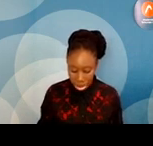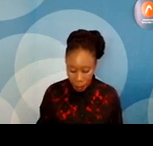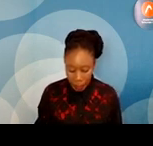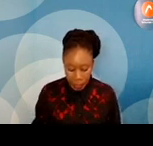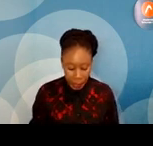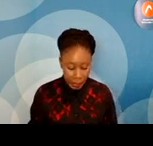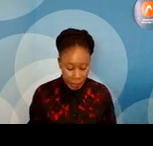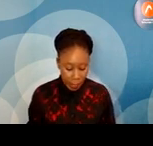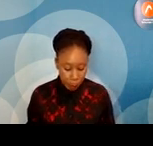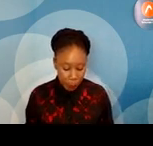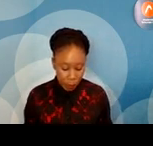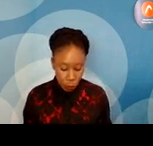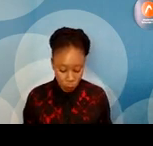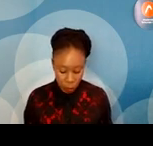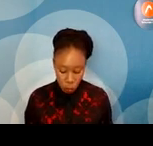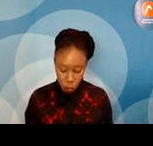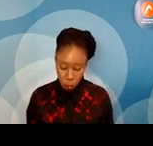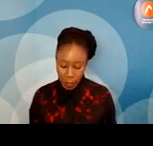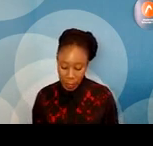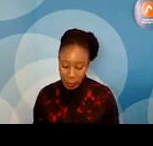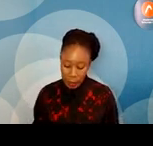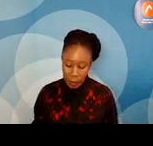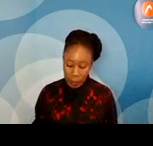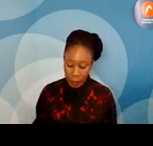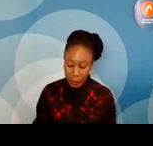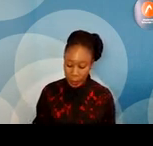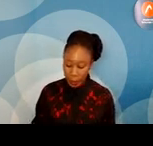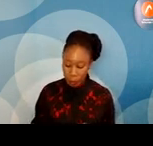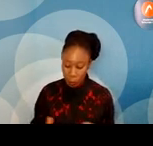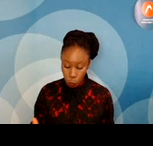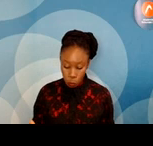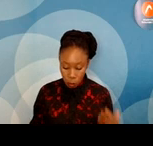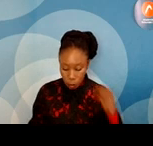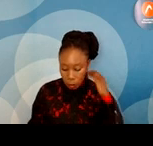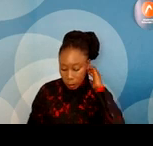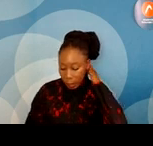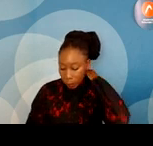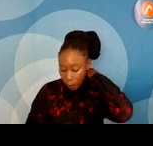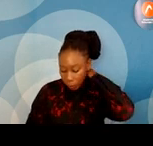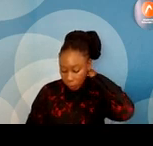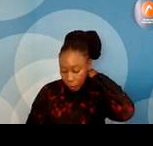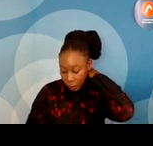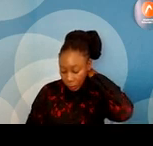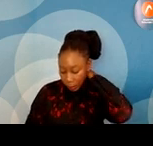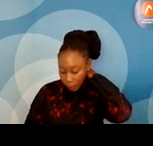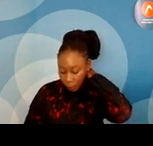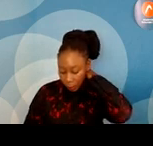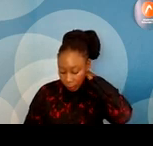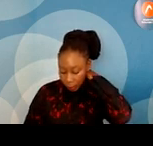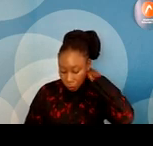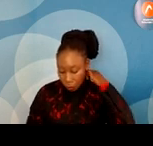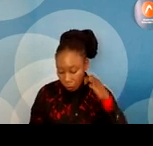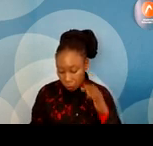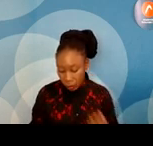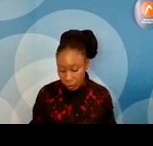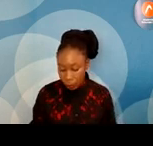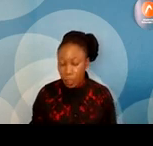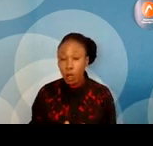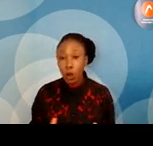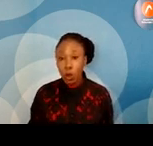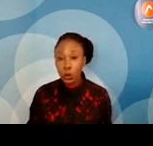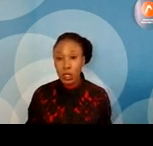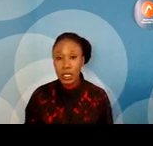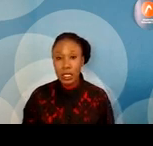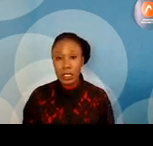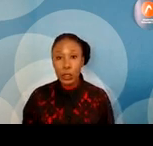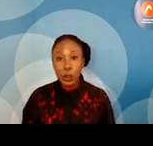arbetslivet. Till exempel så finns det ju en metod där man kan ta del av till exempel